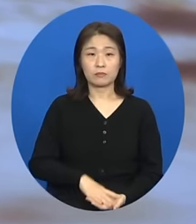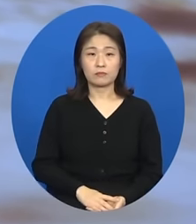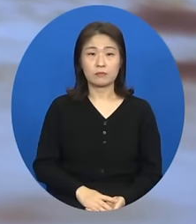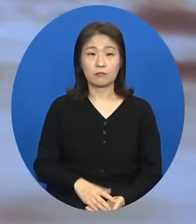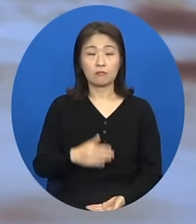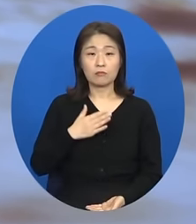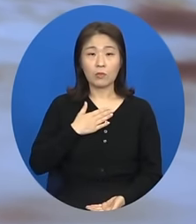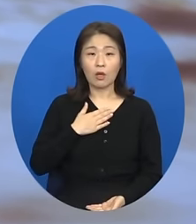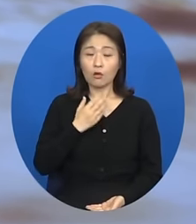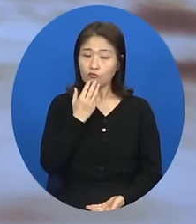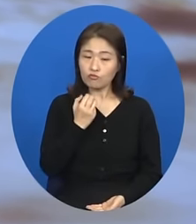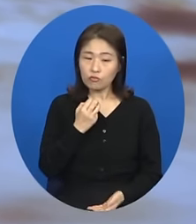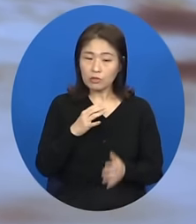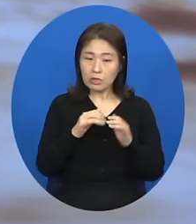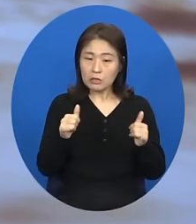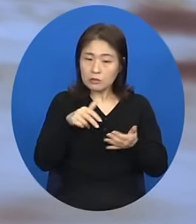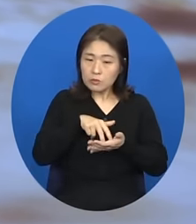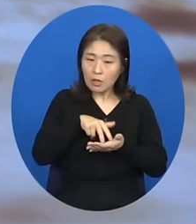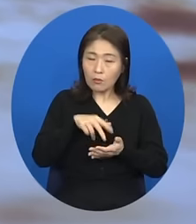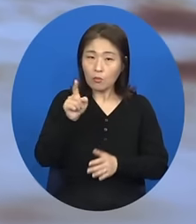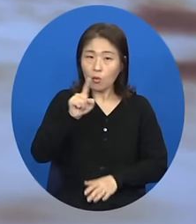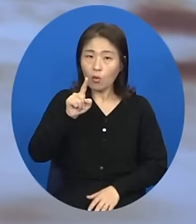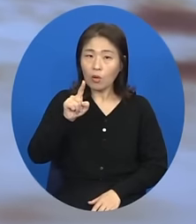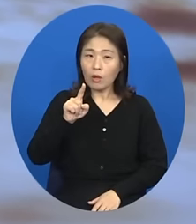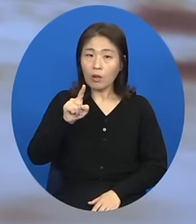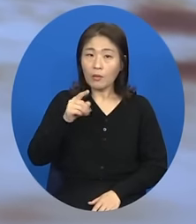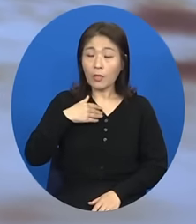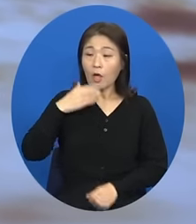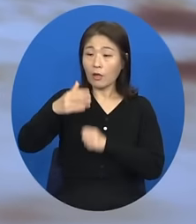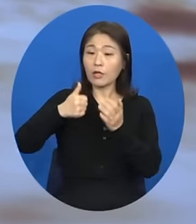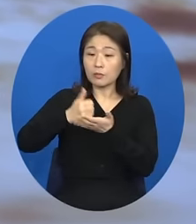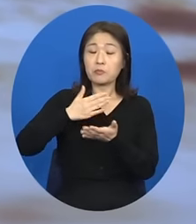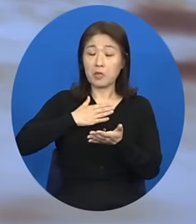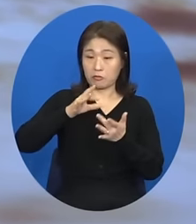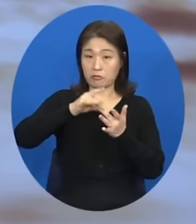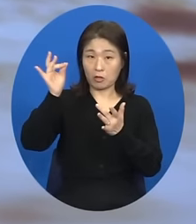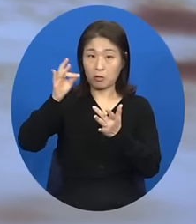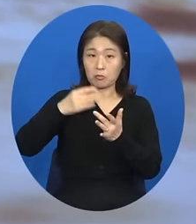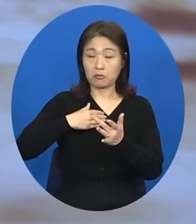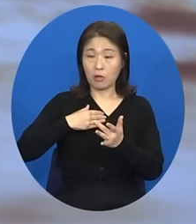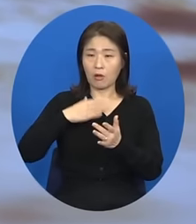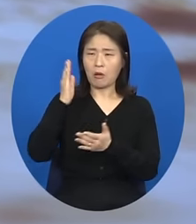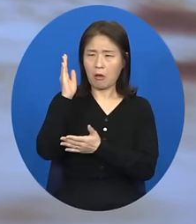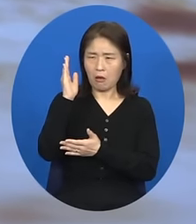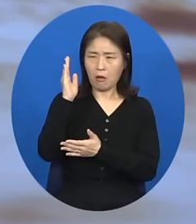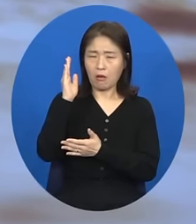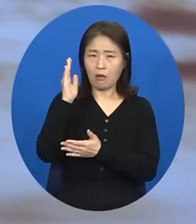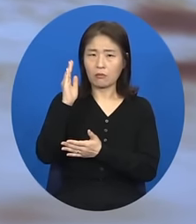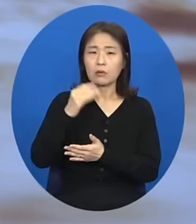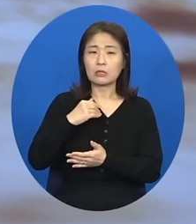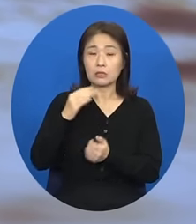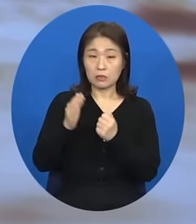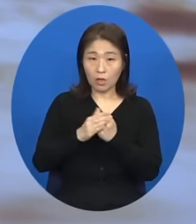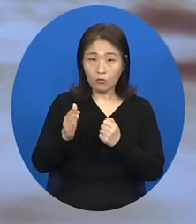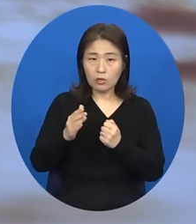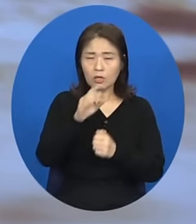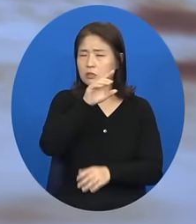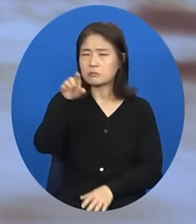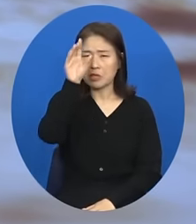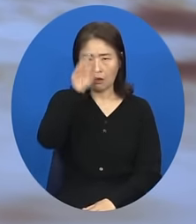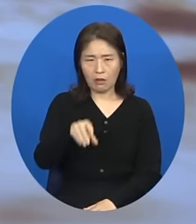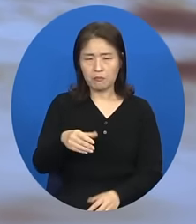전하지, 나는 하나님께 택함을 받았지 라는 이런 모습 때문에 십자가가 필요 없다는 거예요. 그런데